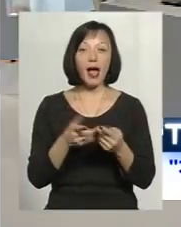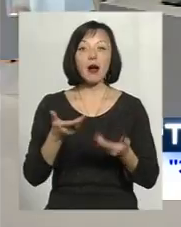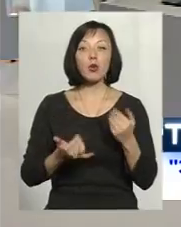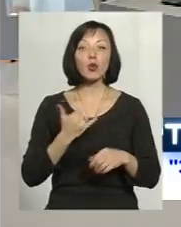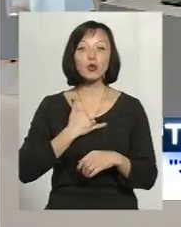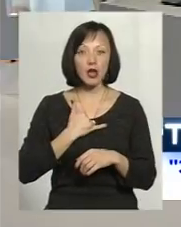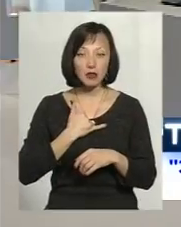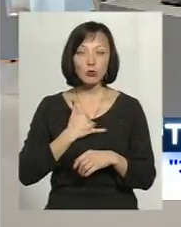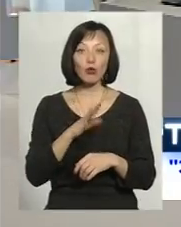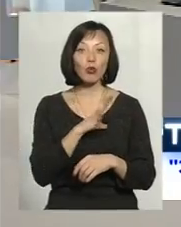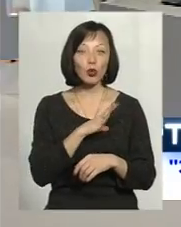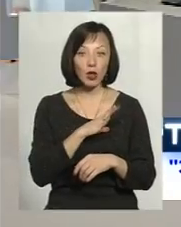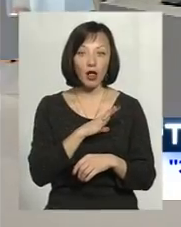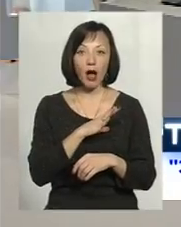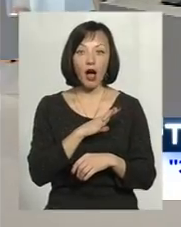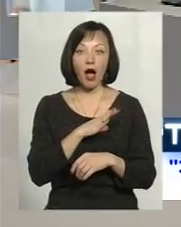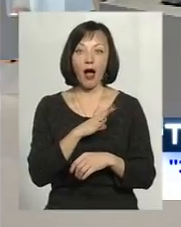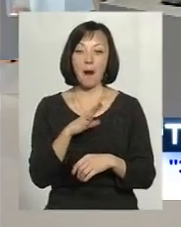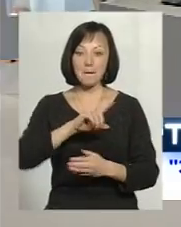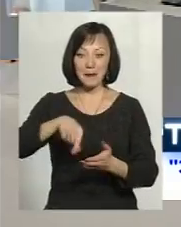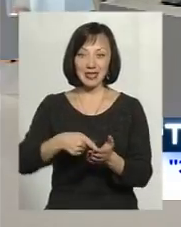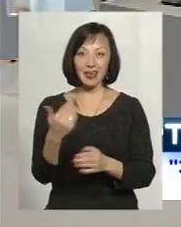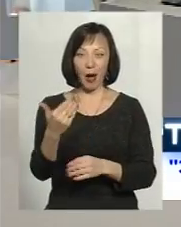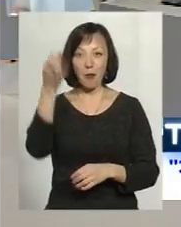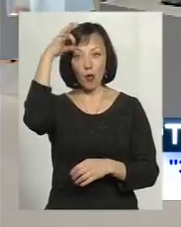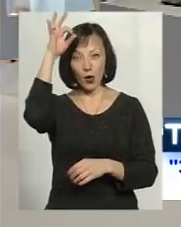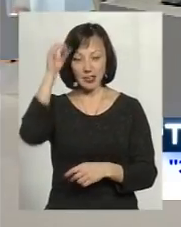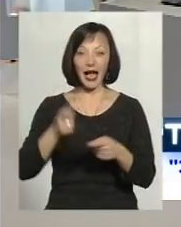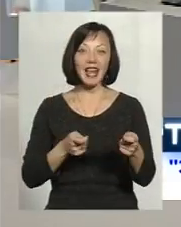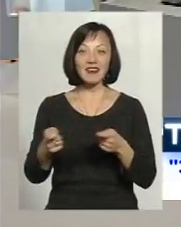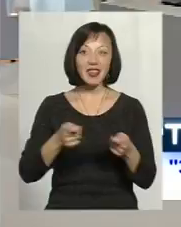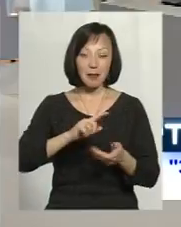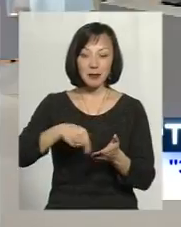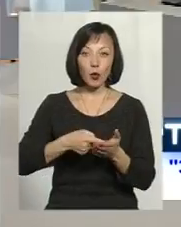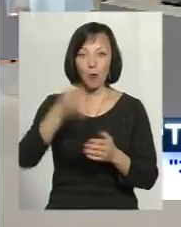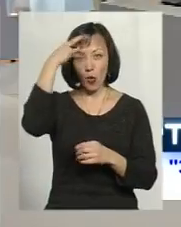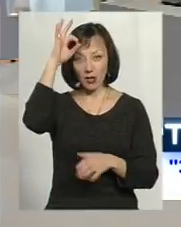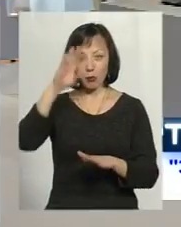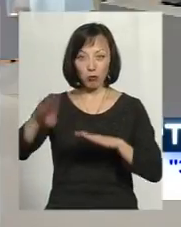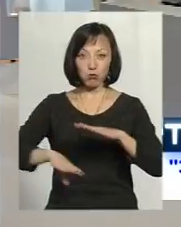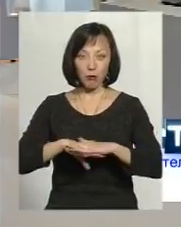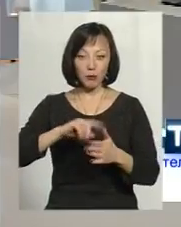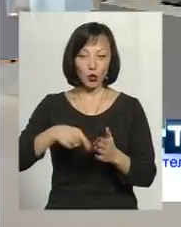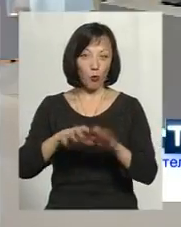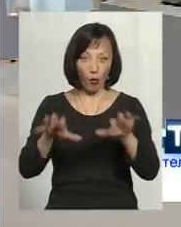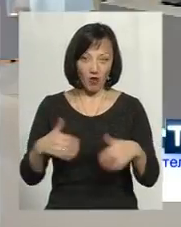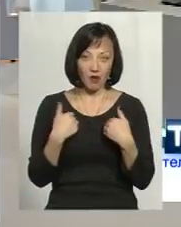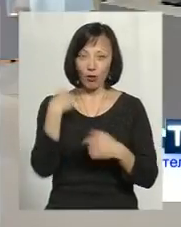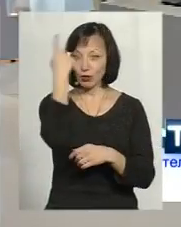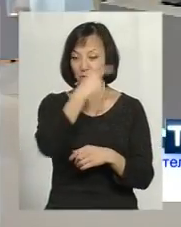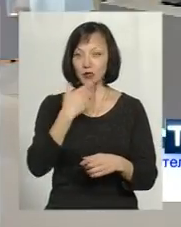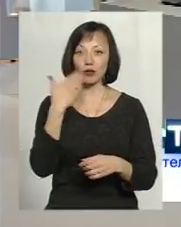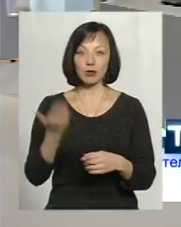про те, що вони щось зробили. Якби була муніципальна поліція і керівник муніципальної поліції підпорядковувався міському голові, він би